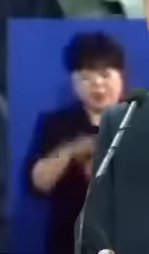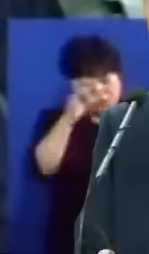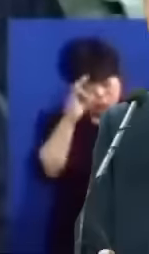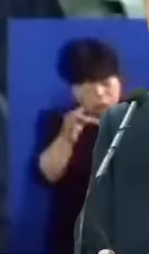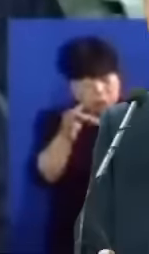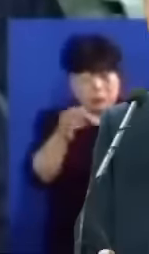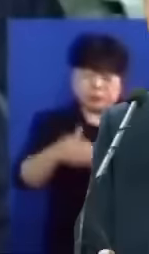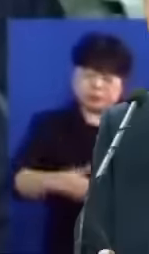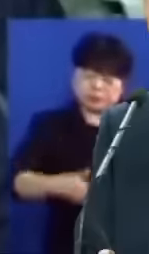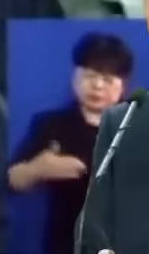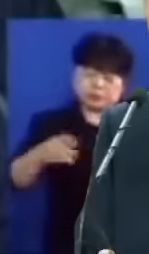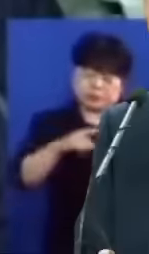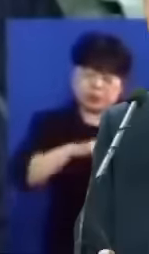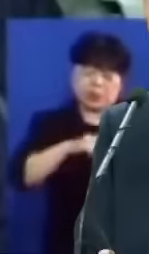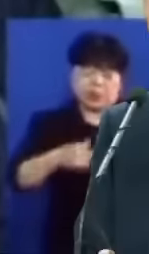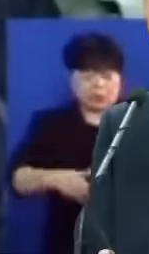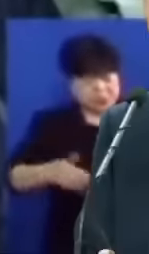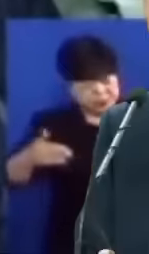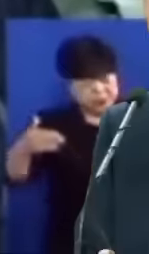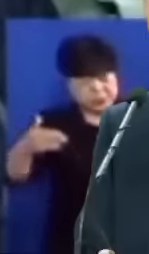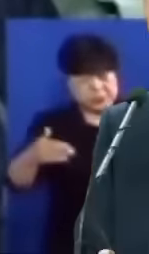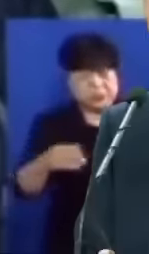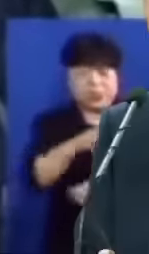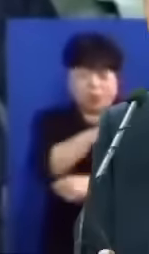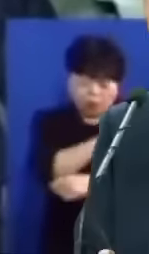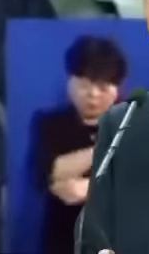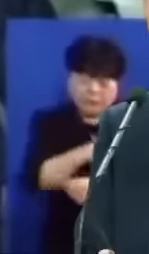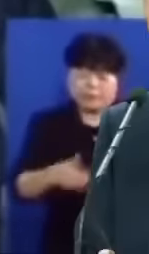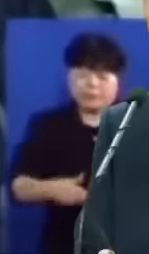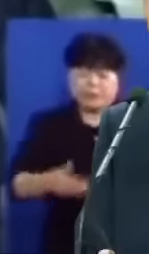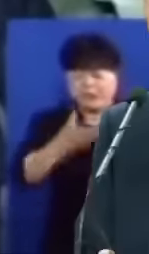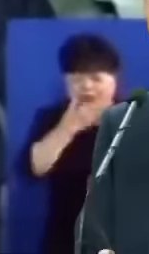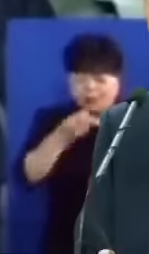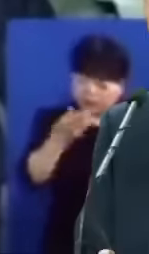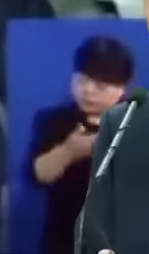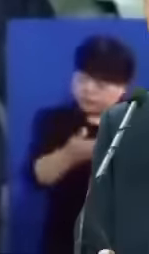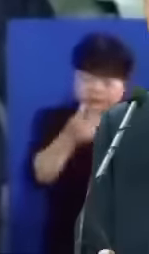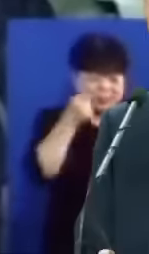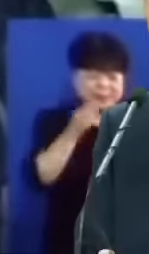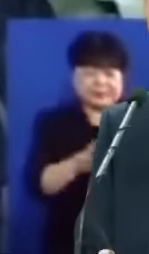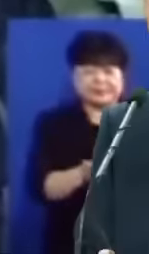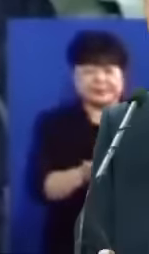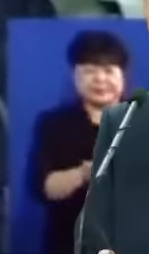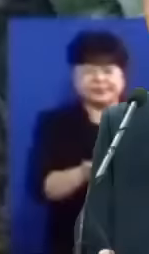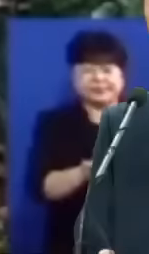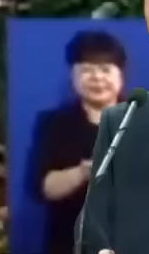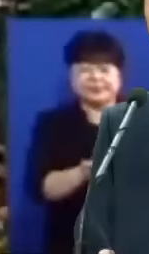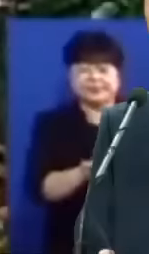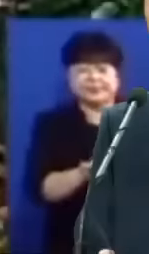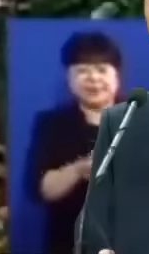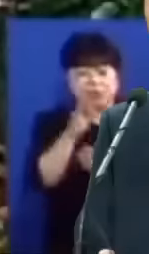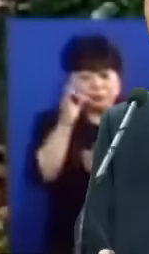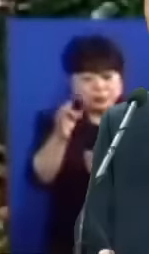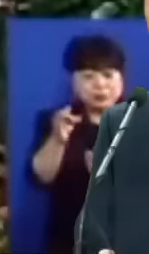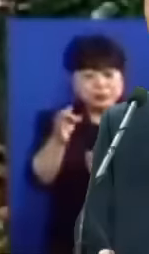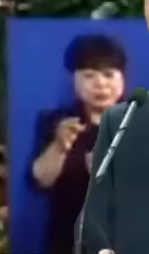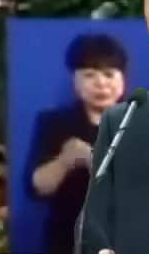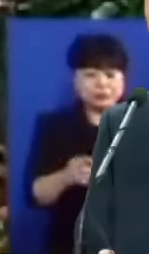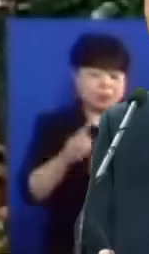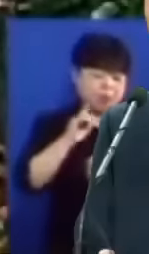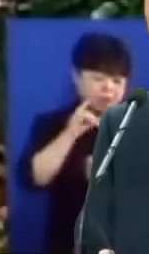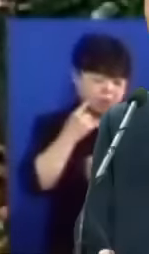돈도 명예도 지위도 권세도 행복을 갖다 주지 못합니다. 물질이나